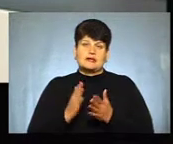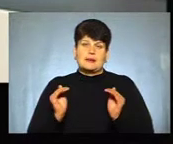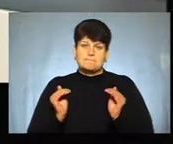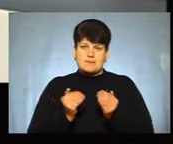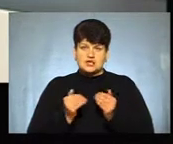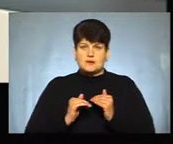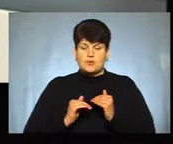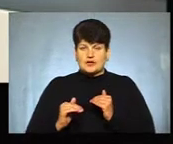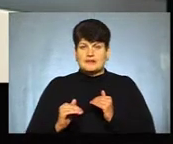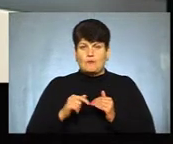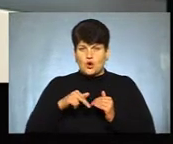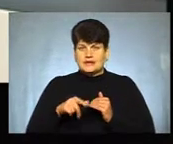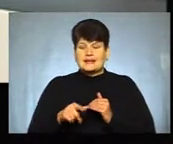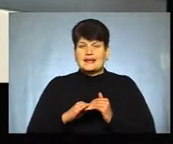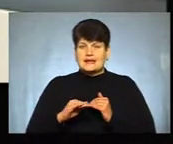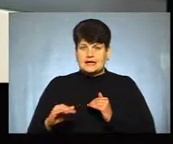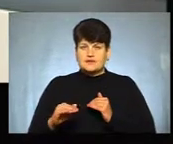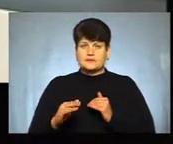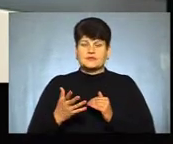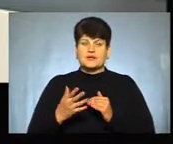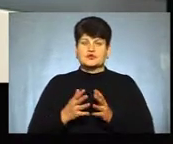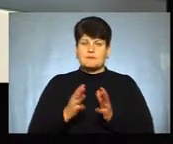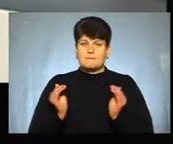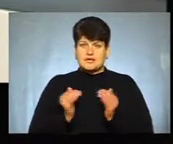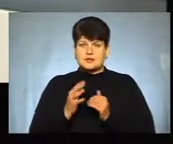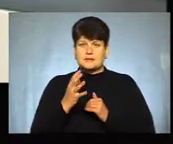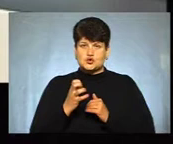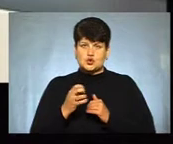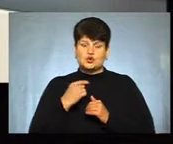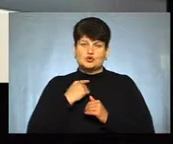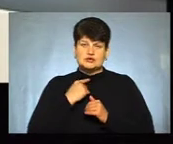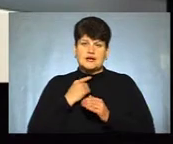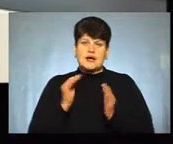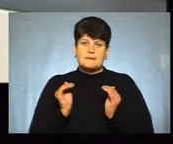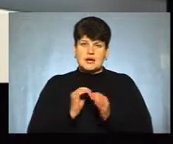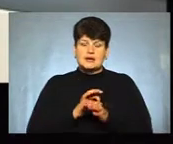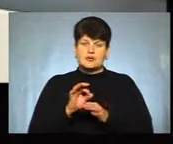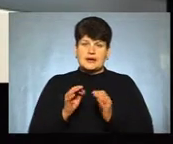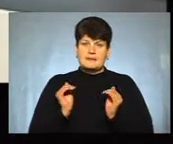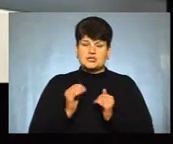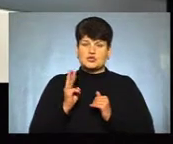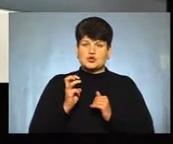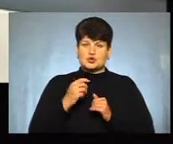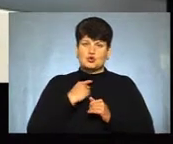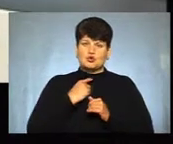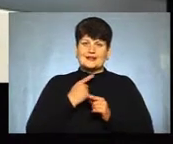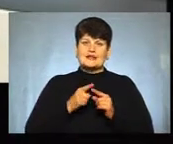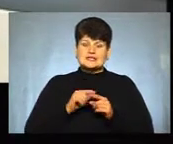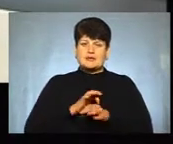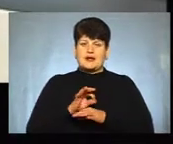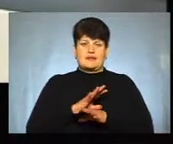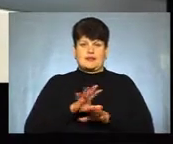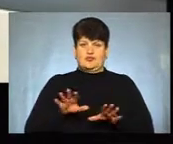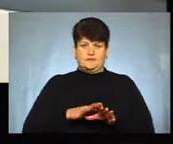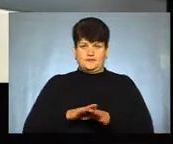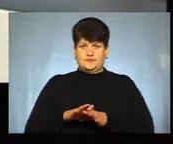прохідного рівня, тобто якщо великі проекти менше 500 голосів, а малі проекти менше 300 голосів, то ці проекти не будуть реалізовані. Тобто